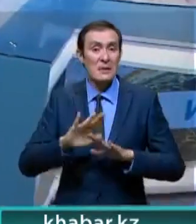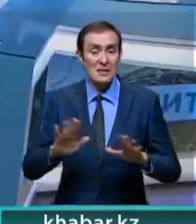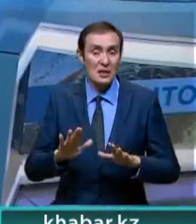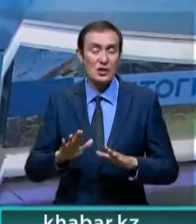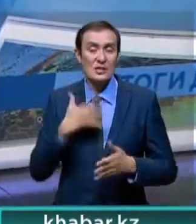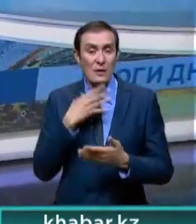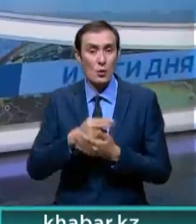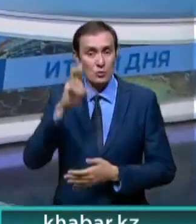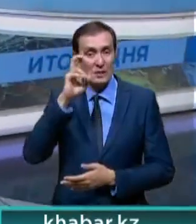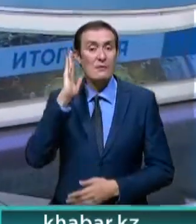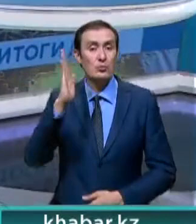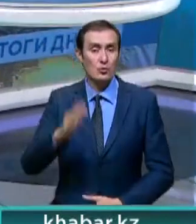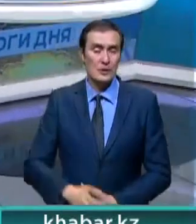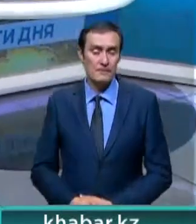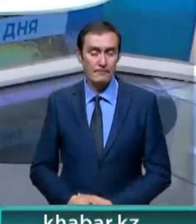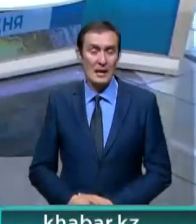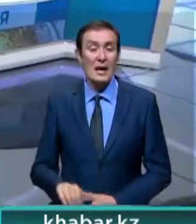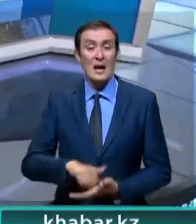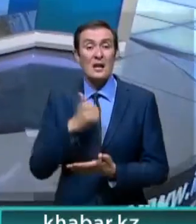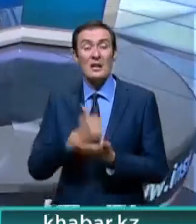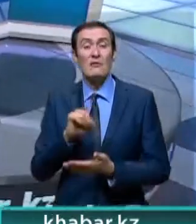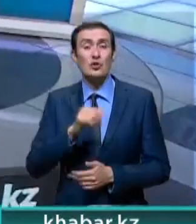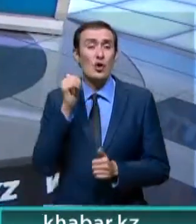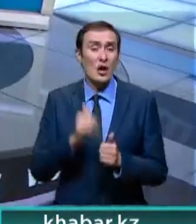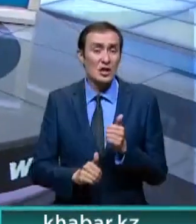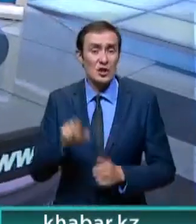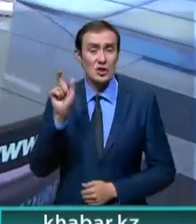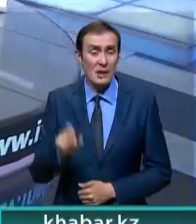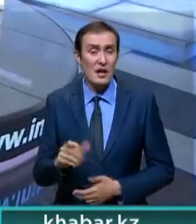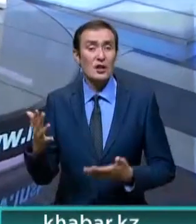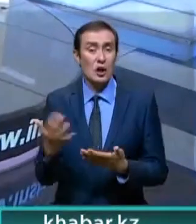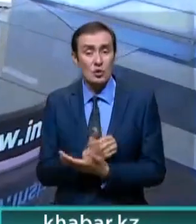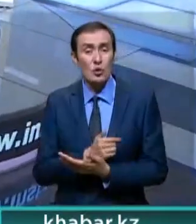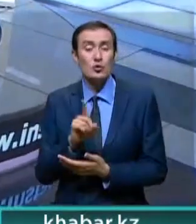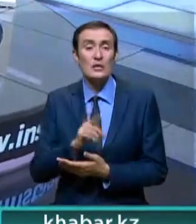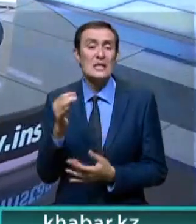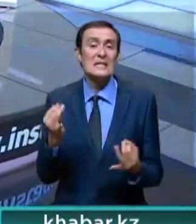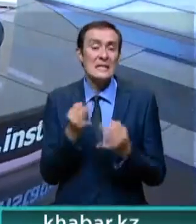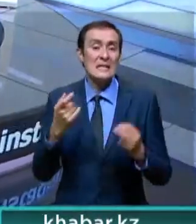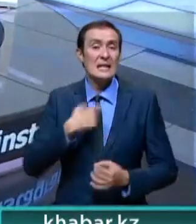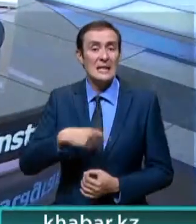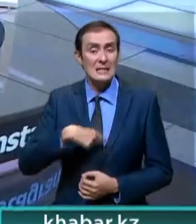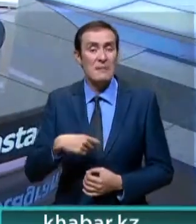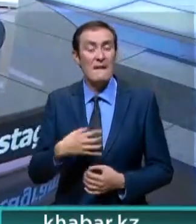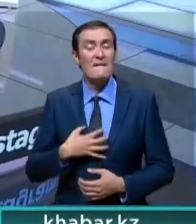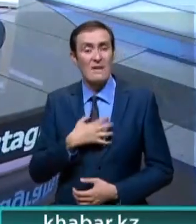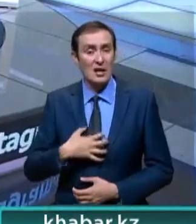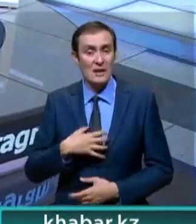безразлично будущее страны. Знаешь, Дим, главное, что каждый казахстанец нашел что-то для себя важное в послании президента.